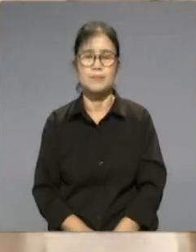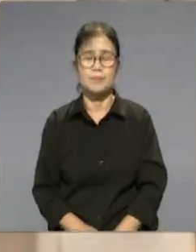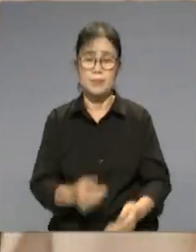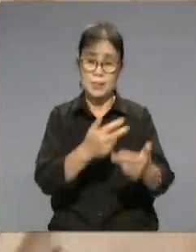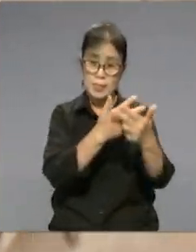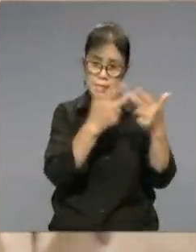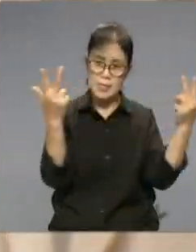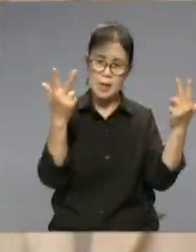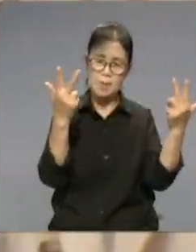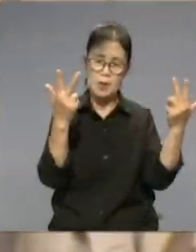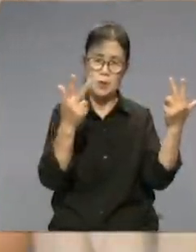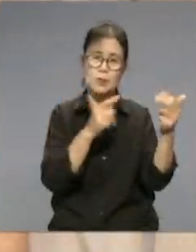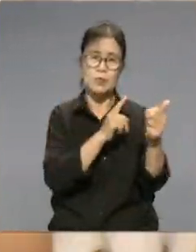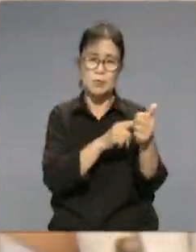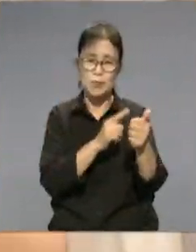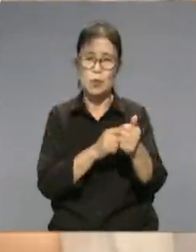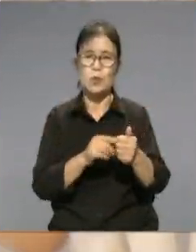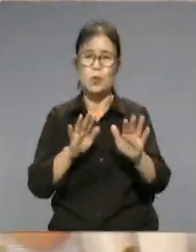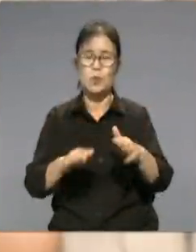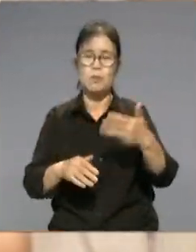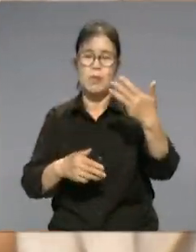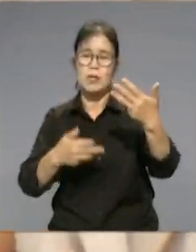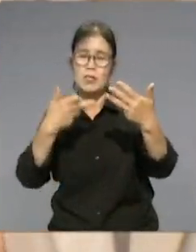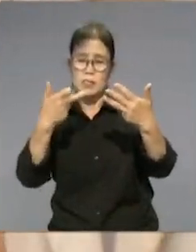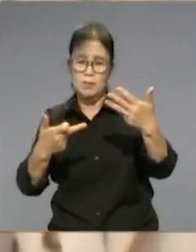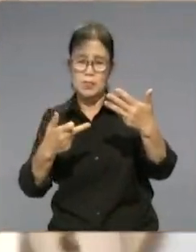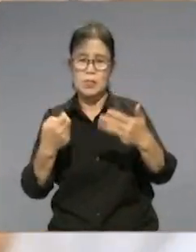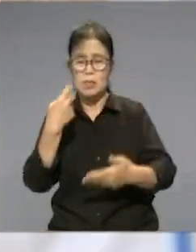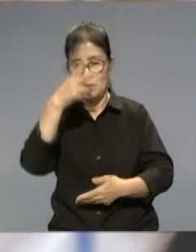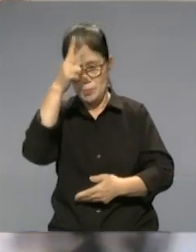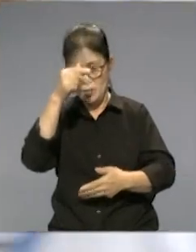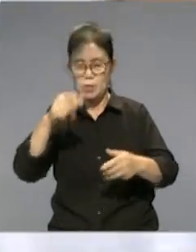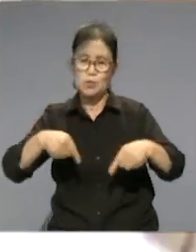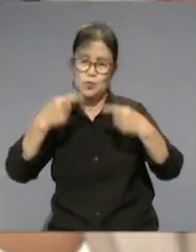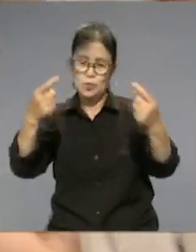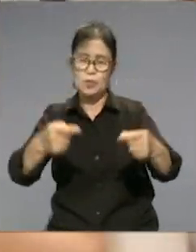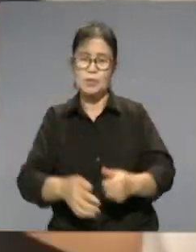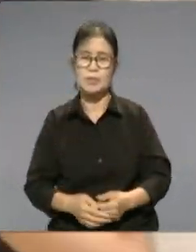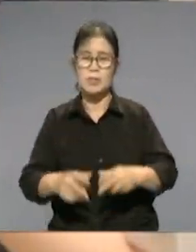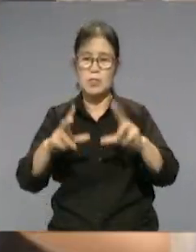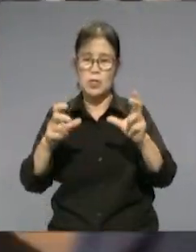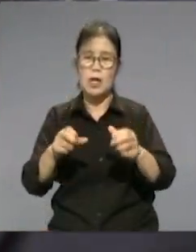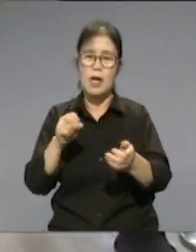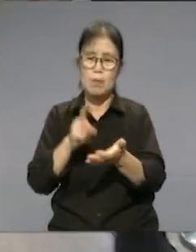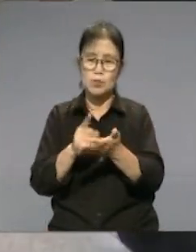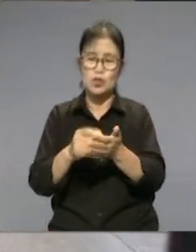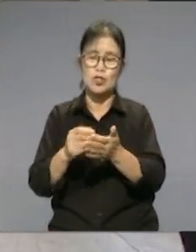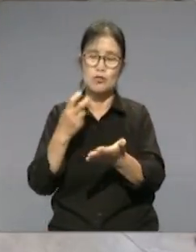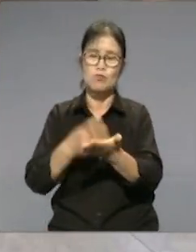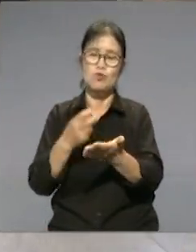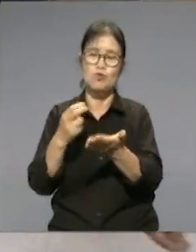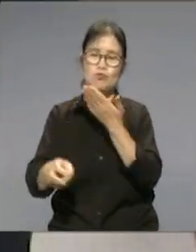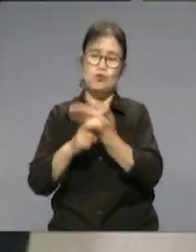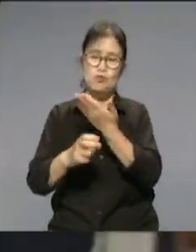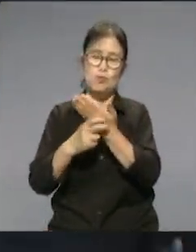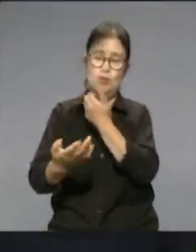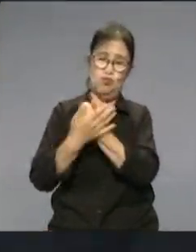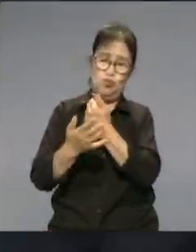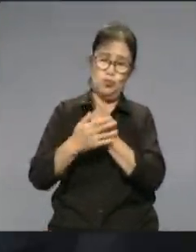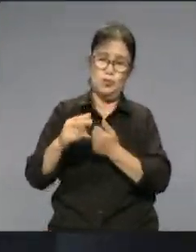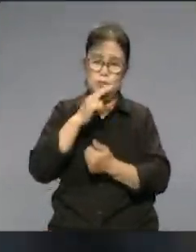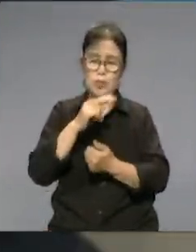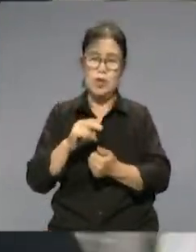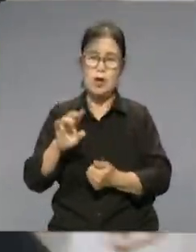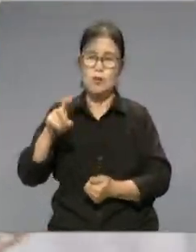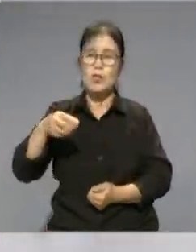이재명 더불어민주당 대표가 오는 17일 검찰에 출석합니다. 성남FC 불법 후원금 의혹과